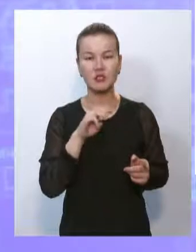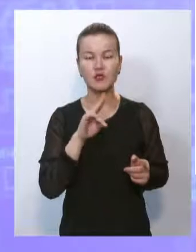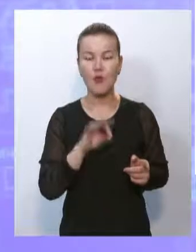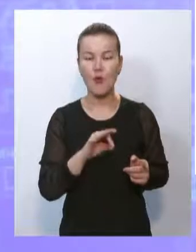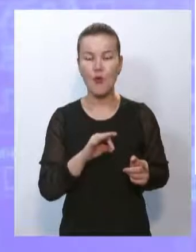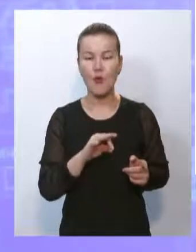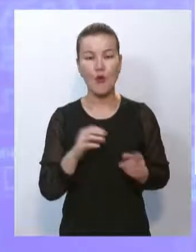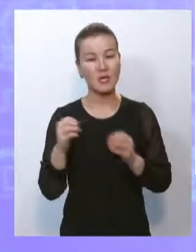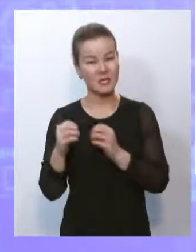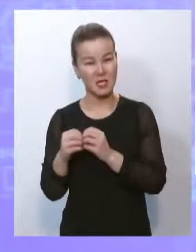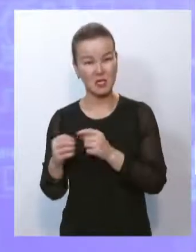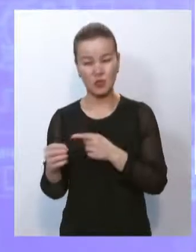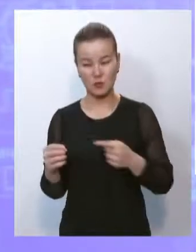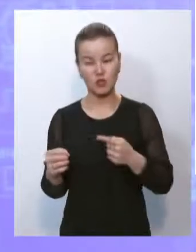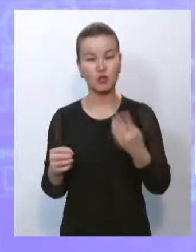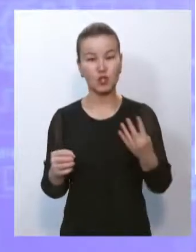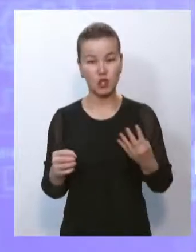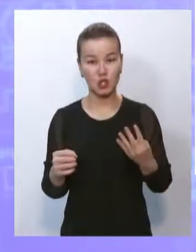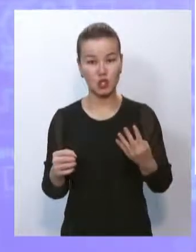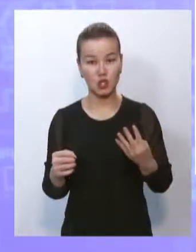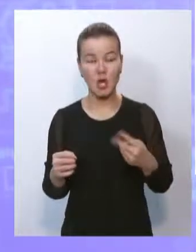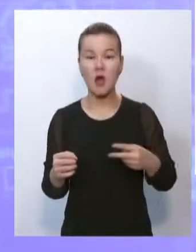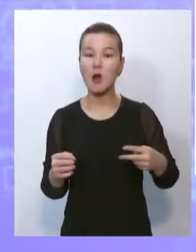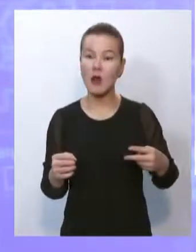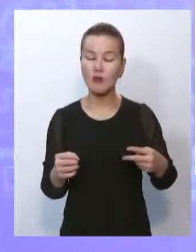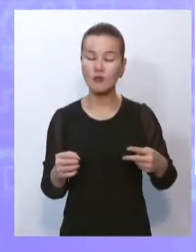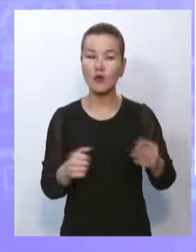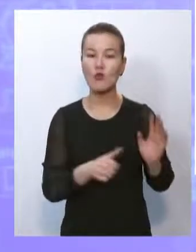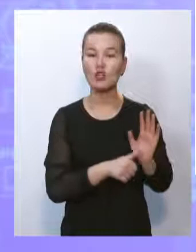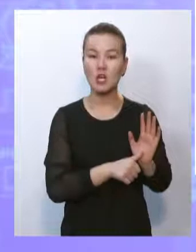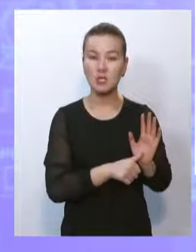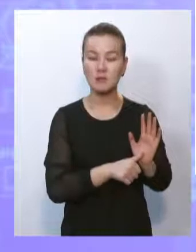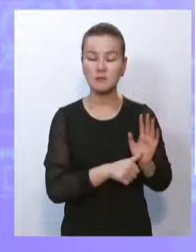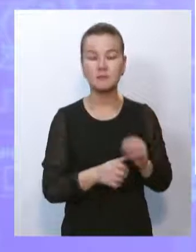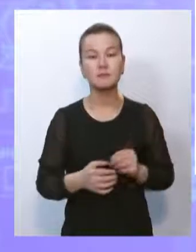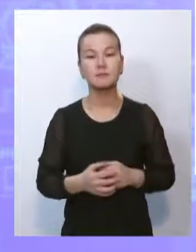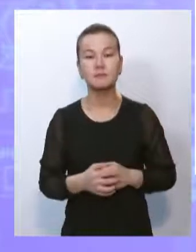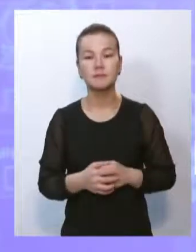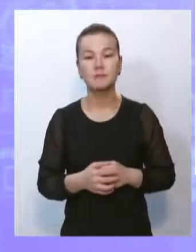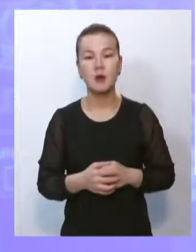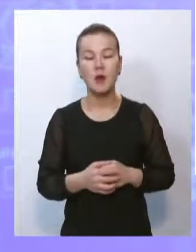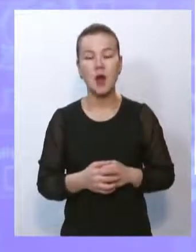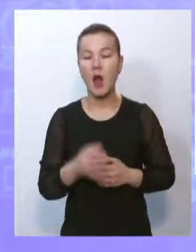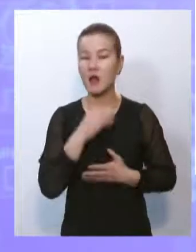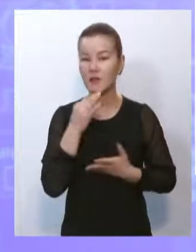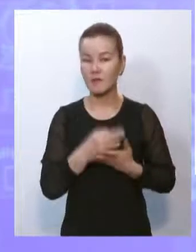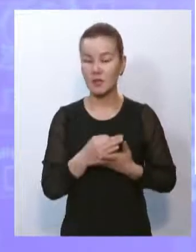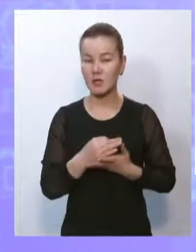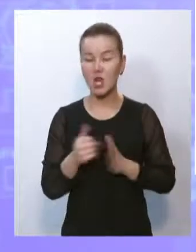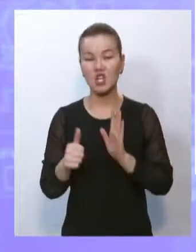10 минус 4 равно 6 ответ